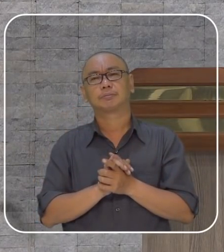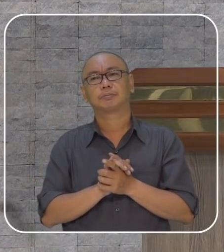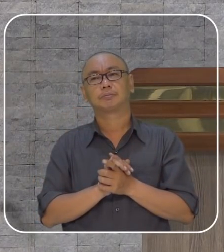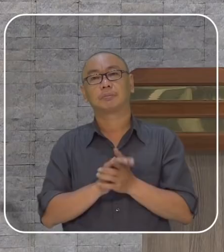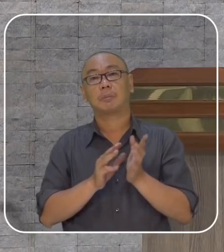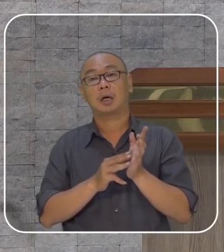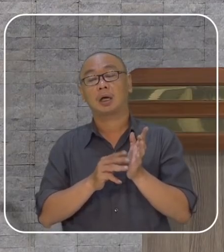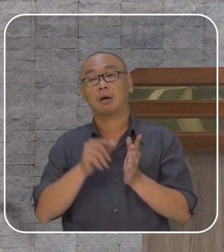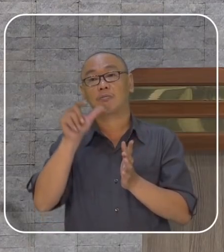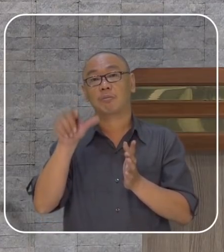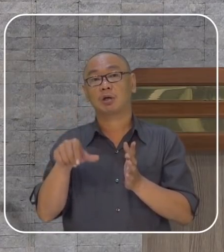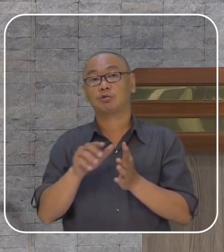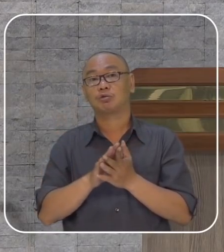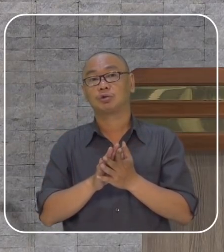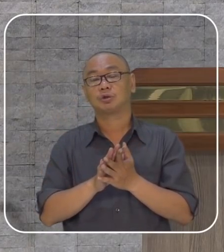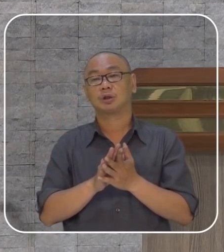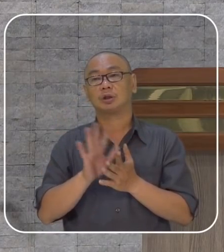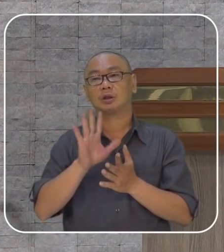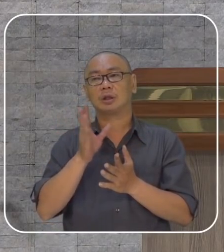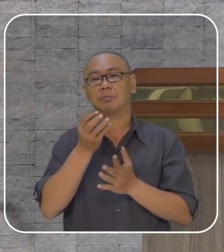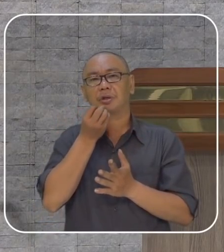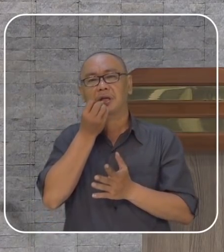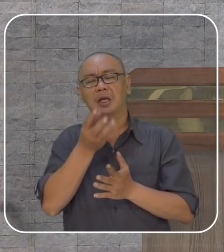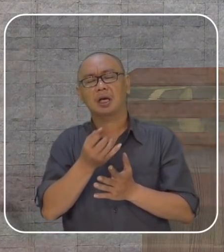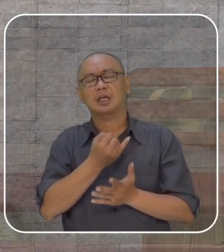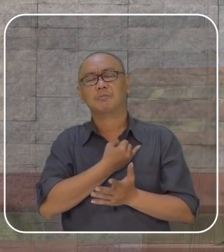sesungguhnya manusia sedang tidak menyatakan imannya.